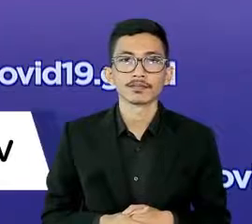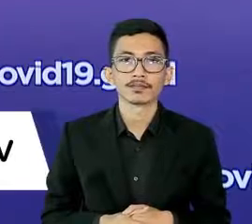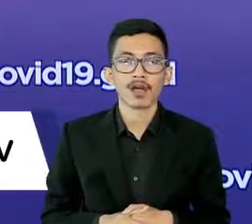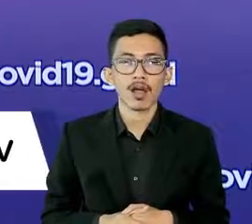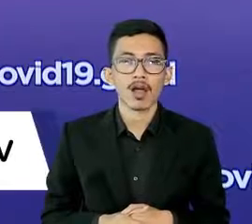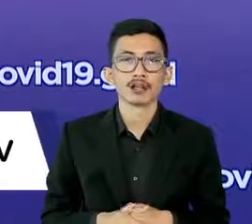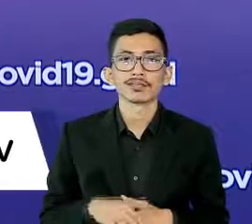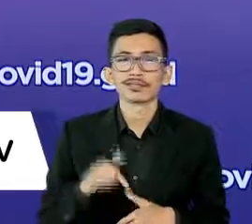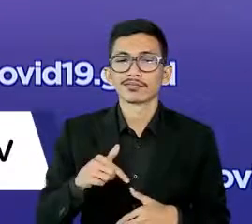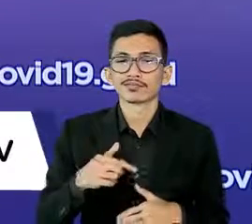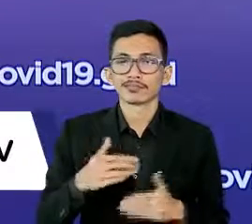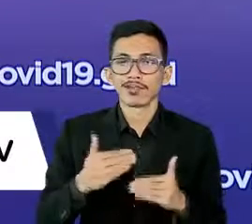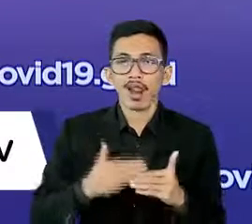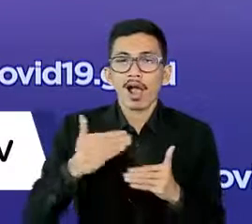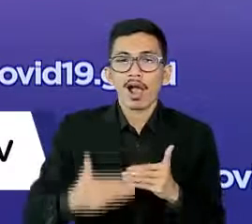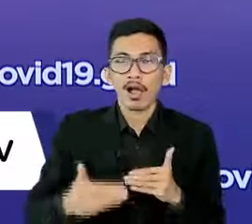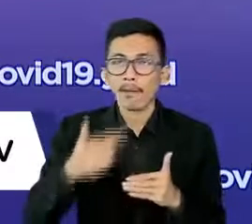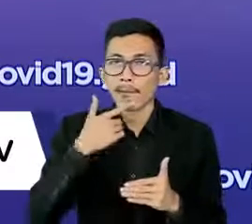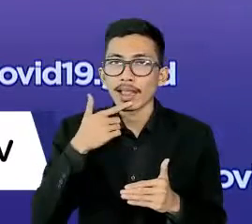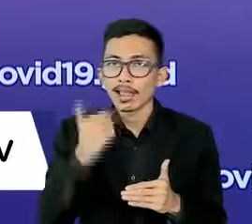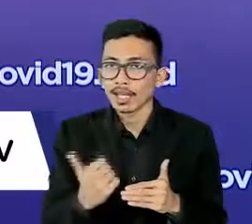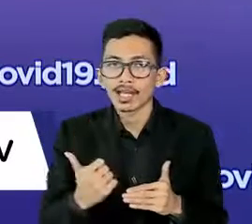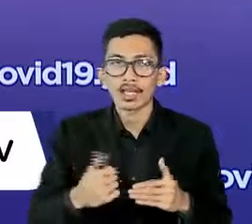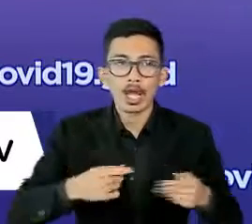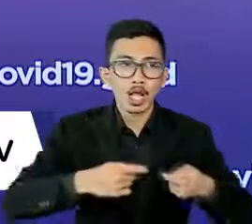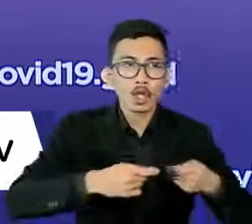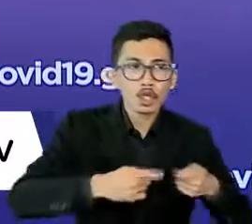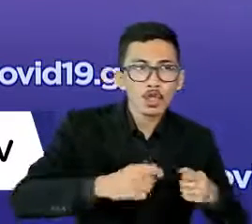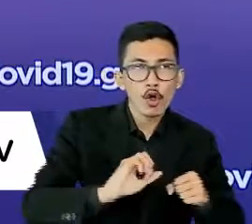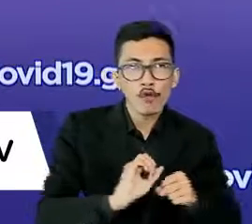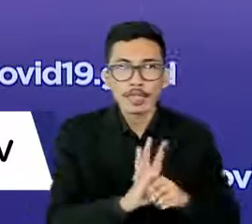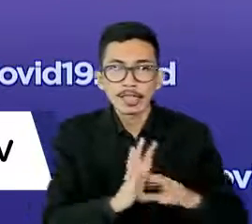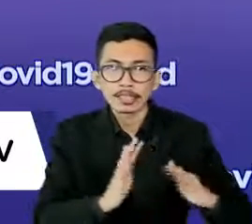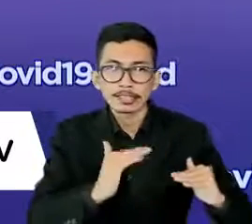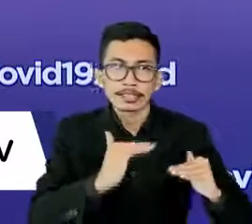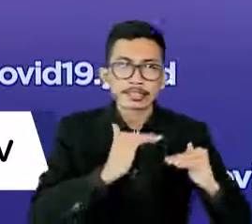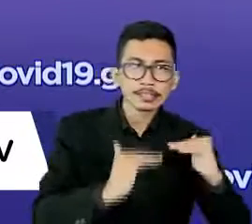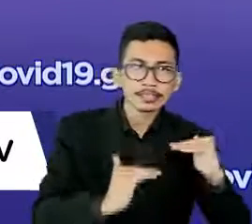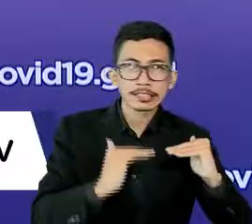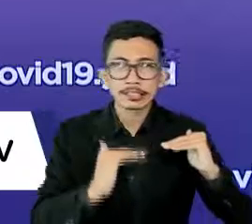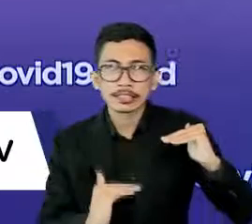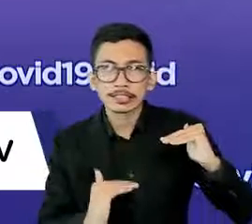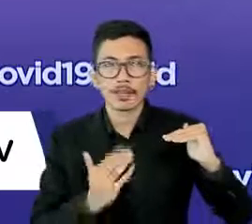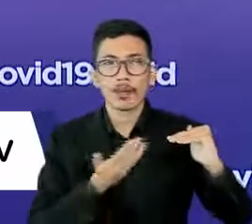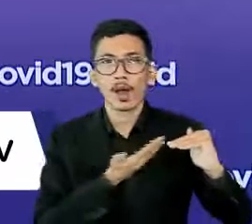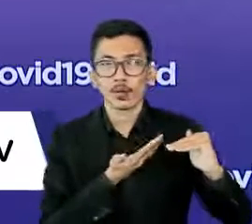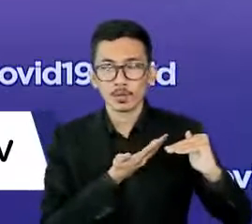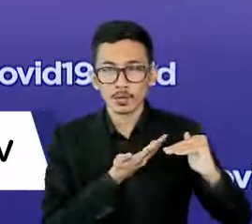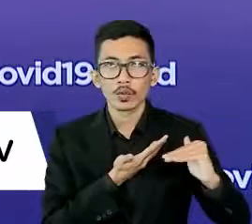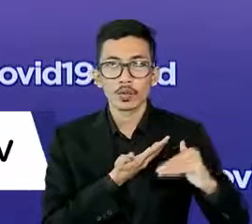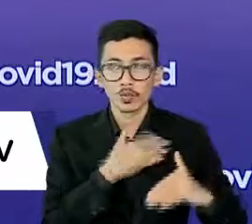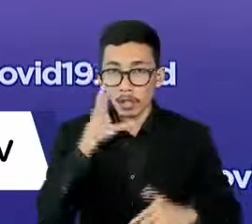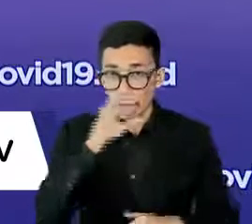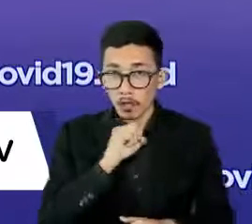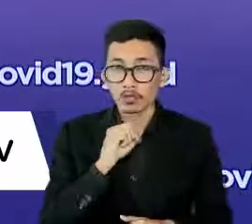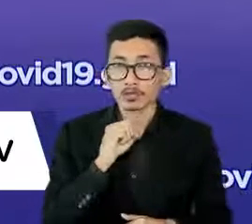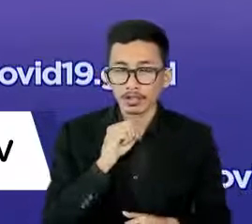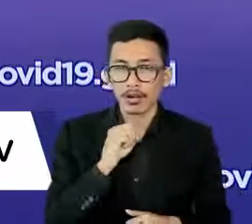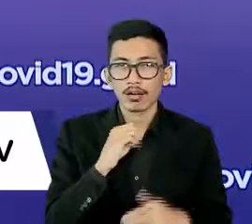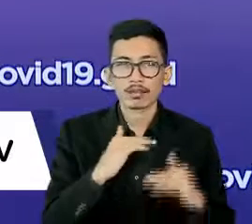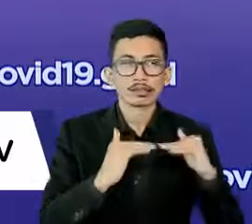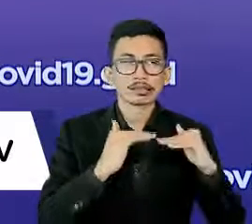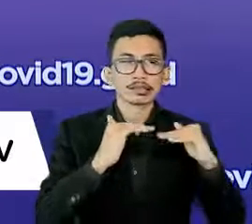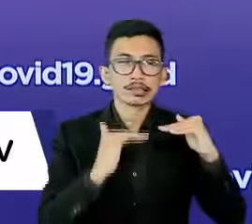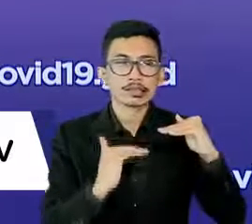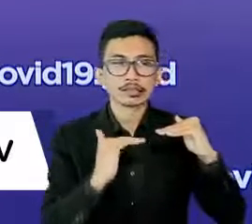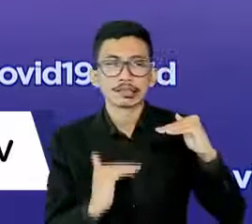langkah preventif untuk pengendalian profit yang kita tetap bersama secara eksponensial Ha belum